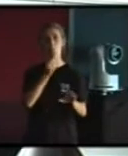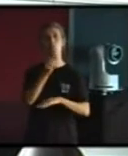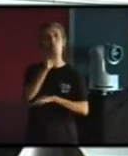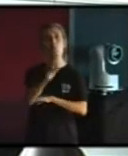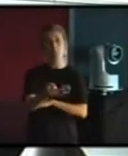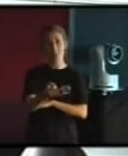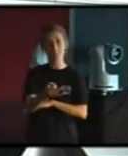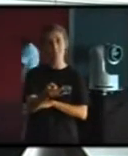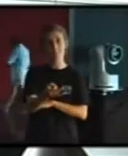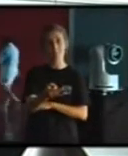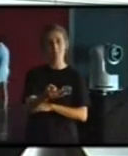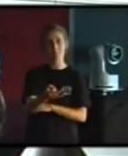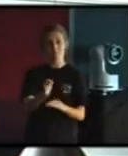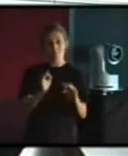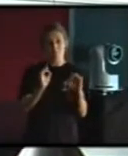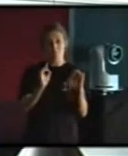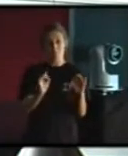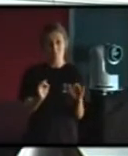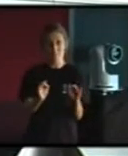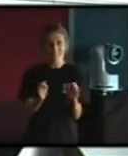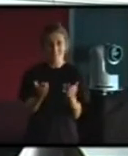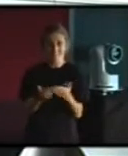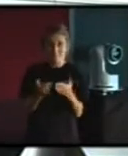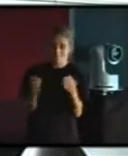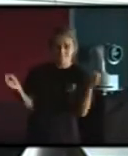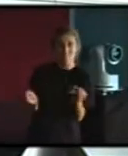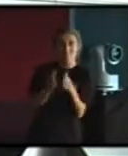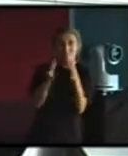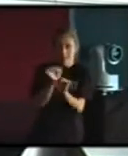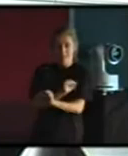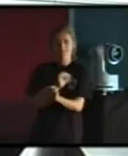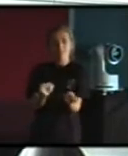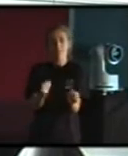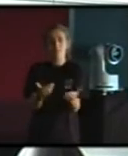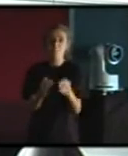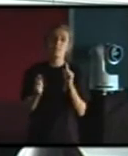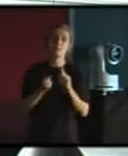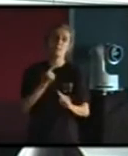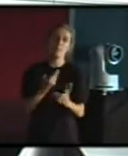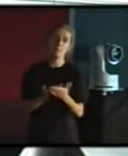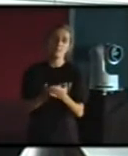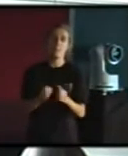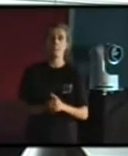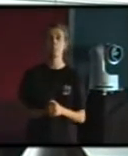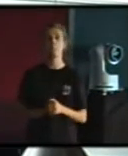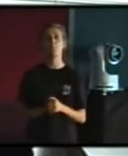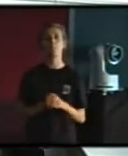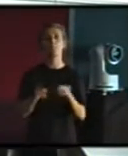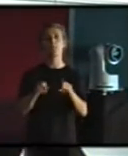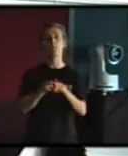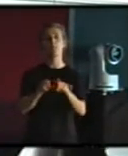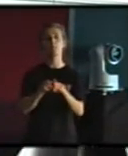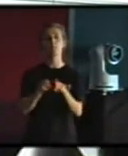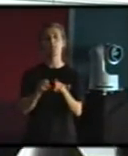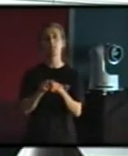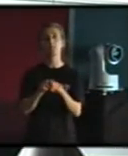qu'il s'y passe quelque chose d'extraordinaire. Donc, c'est très important. Et autre chose, dans